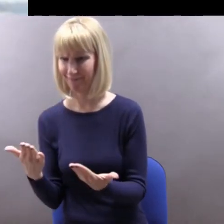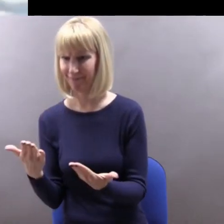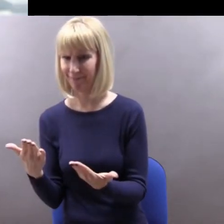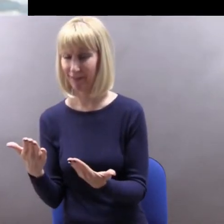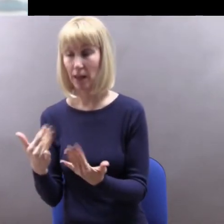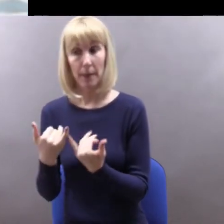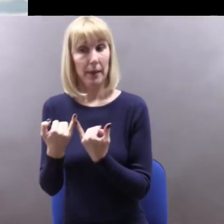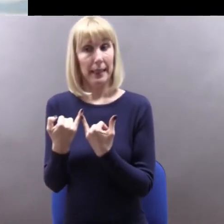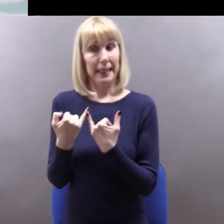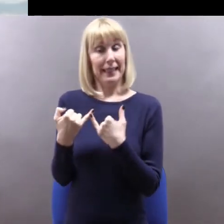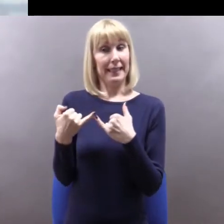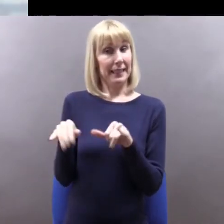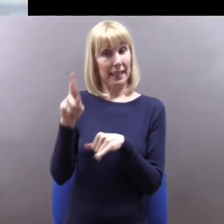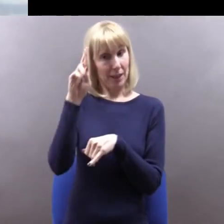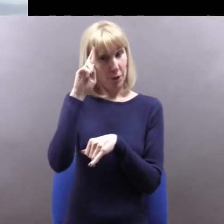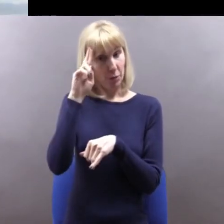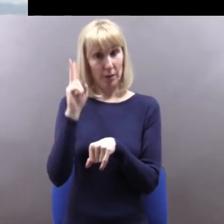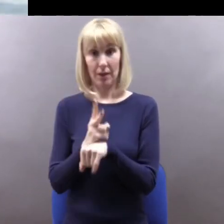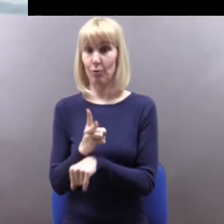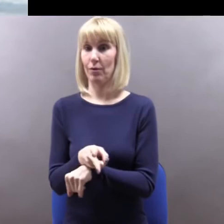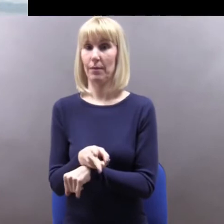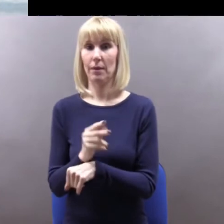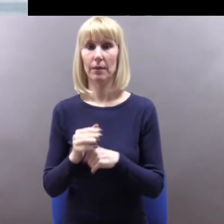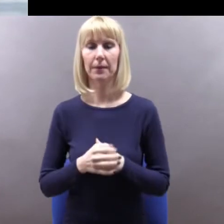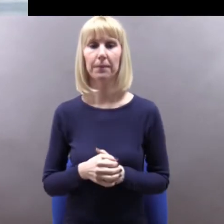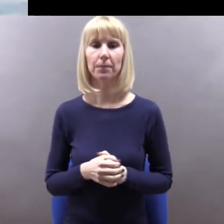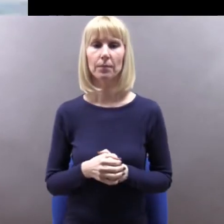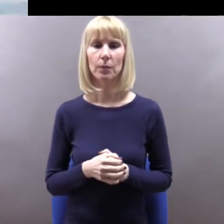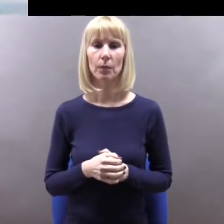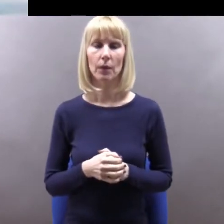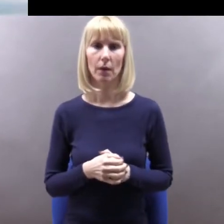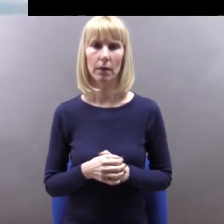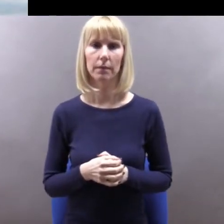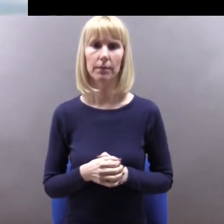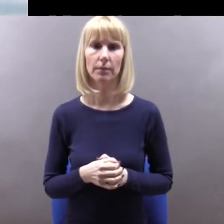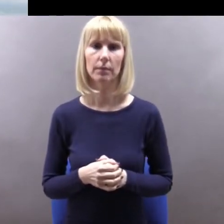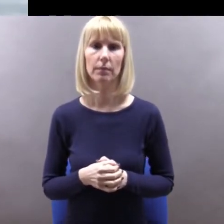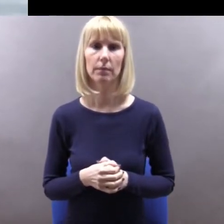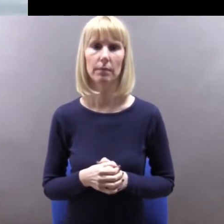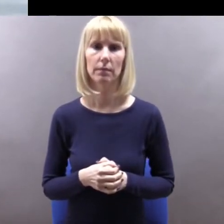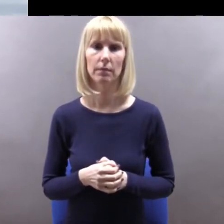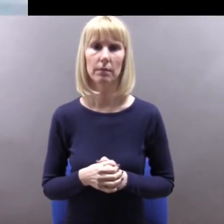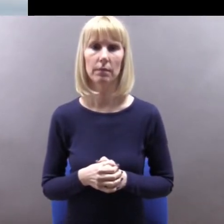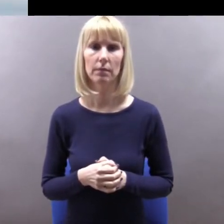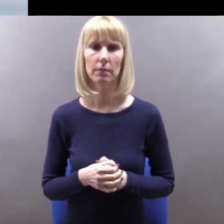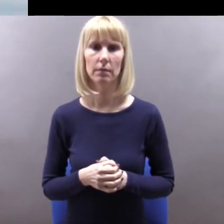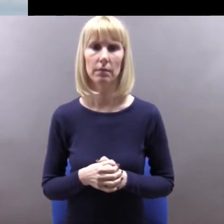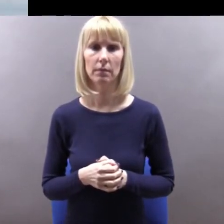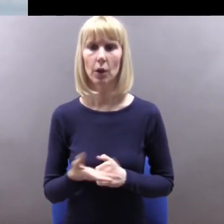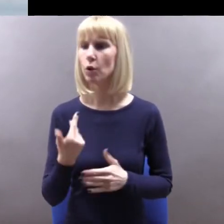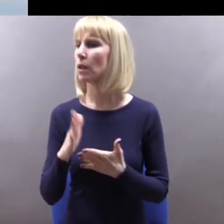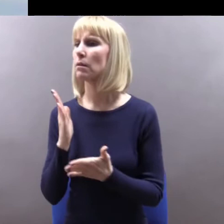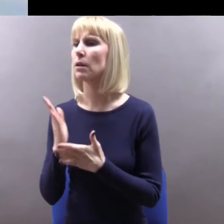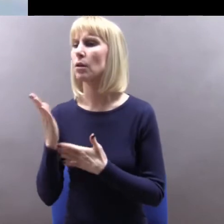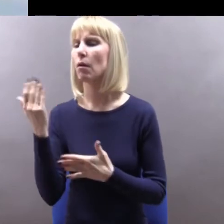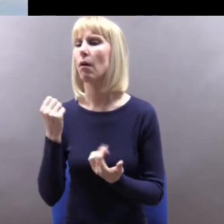jest opacznie rozumiana, nazwijmy to, czyli no różnie to bywa, tak, no bo to, wiecie, no